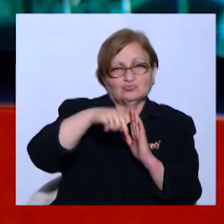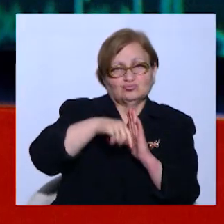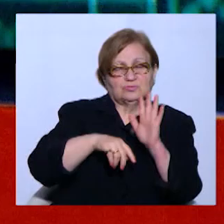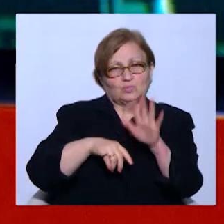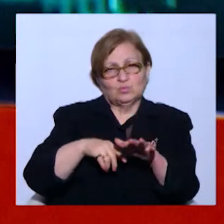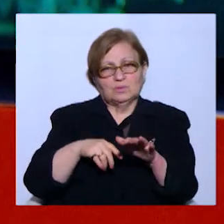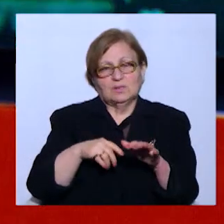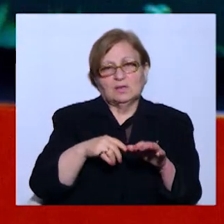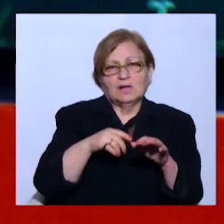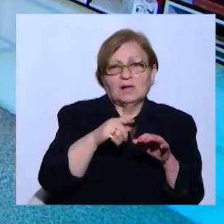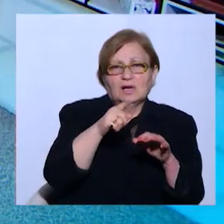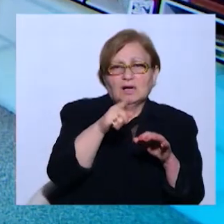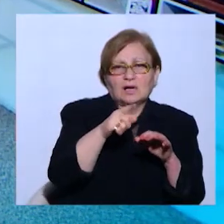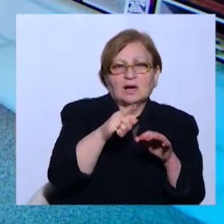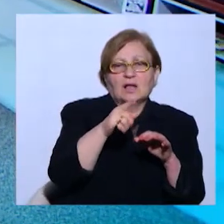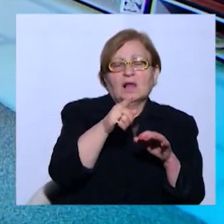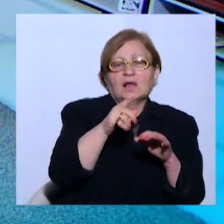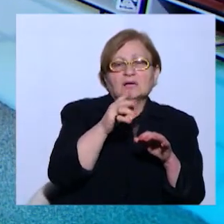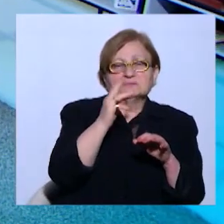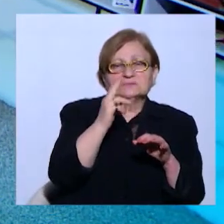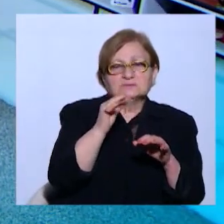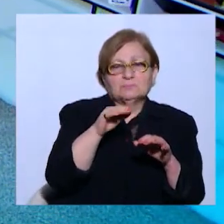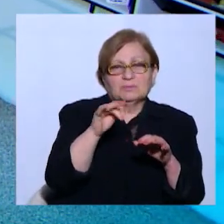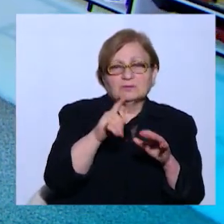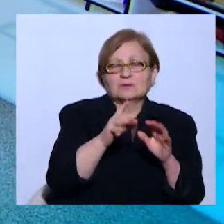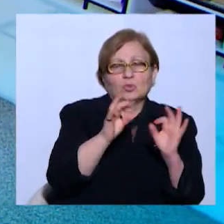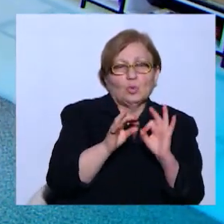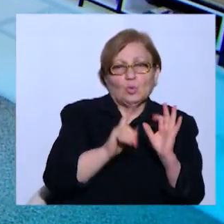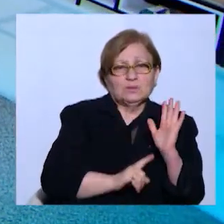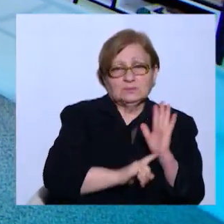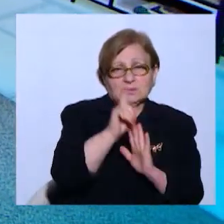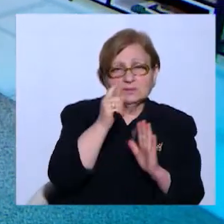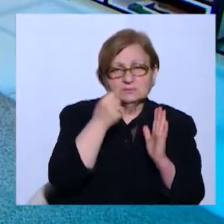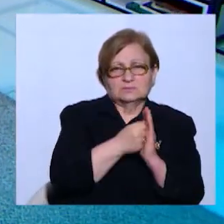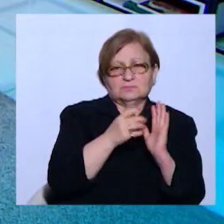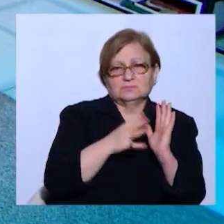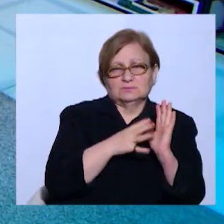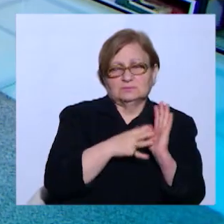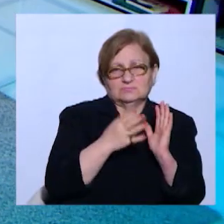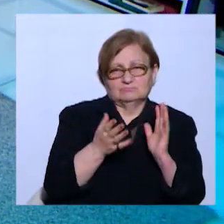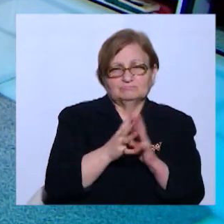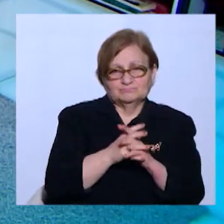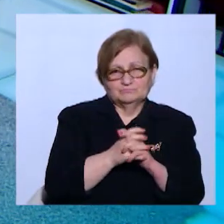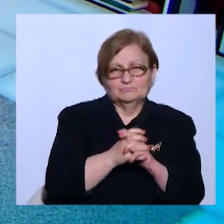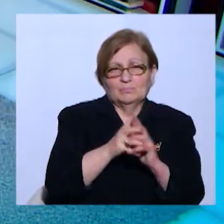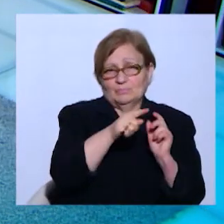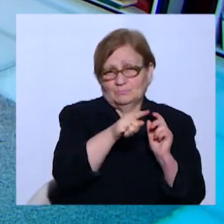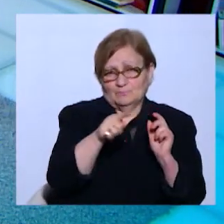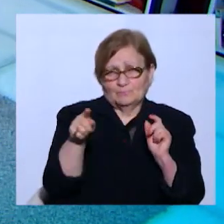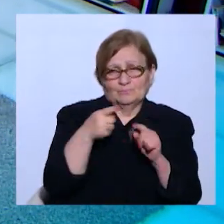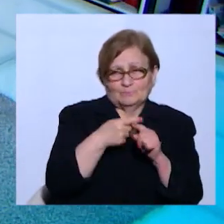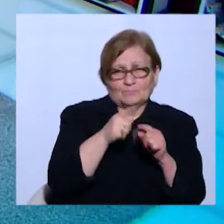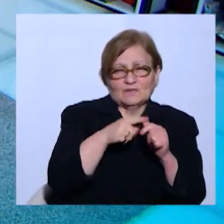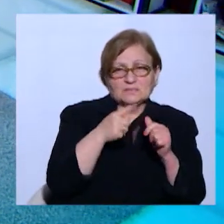ციფრი არის 10, 0, 1, 2, 3, 4, 5,